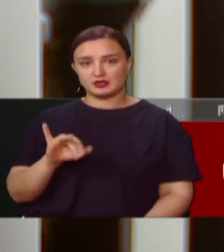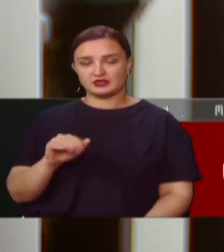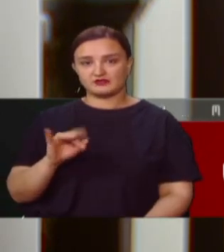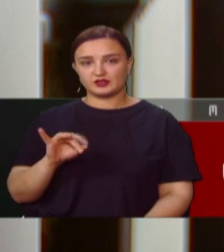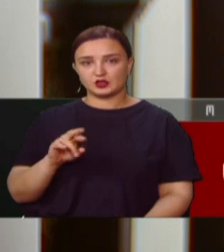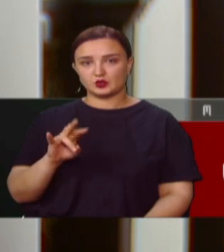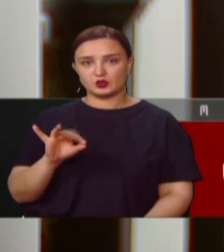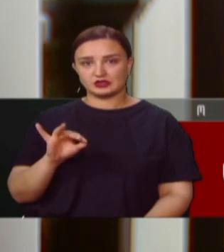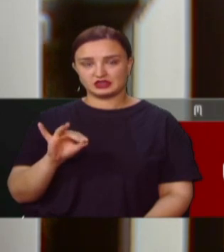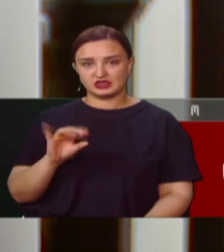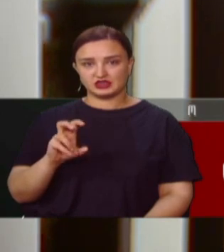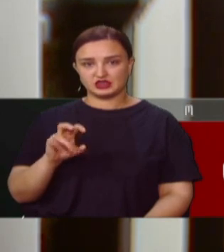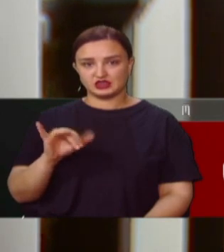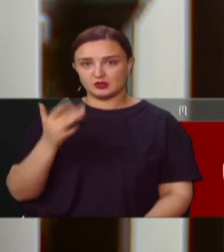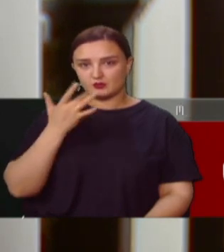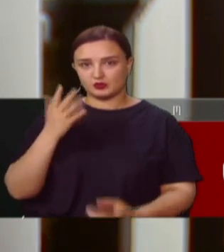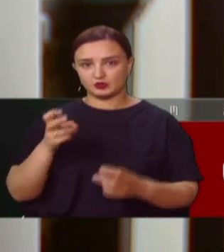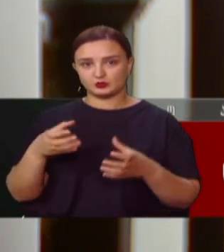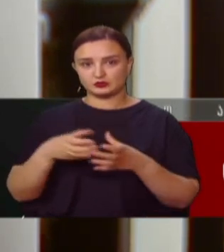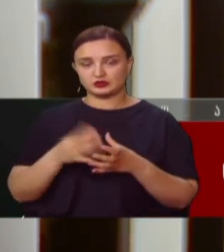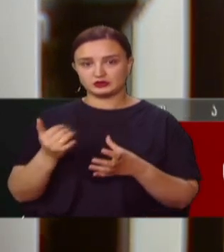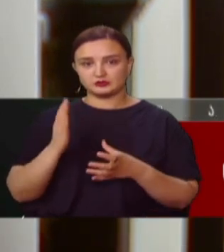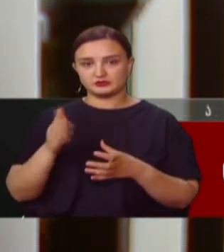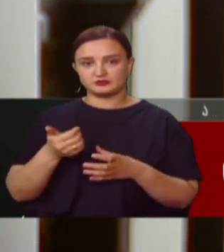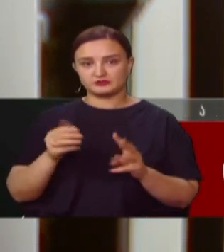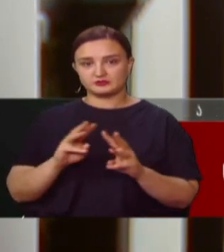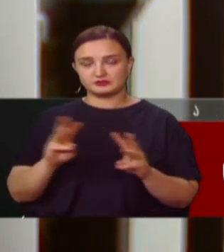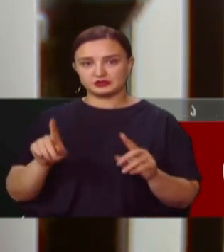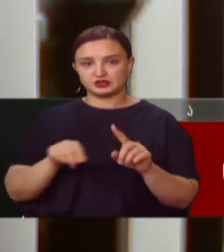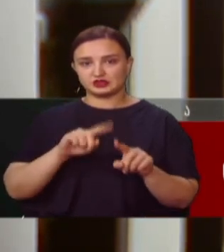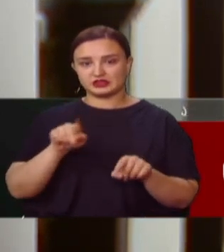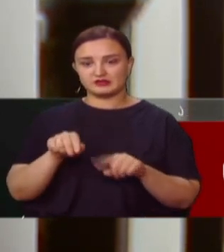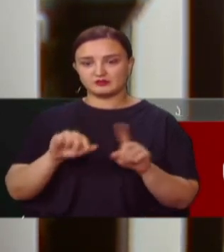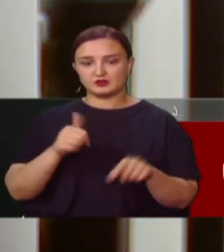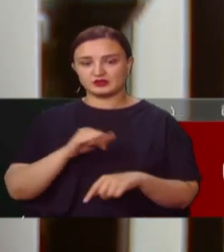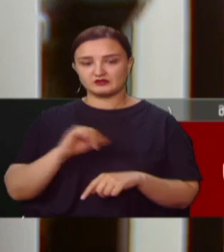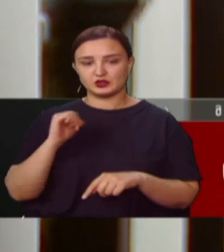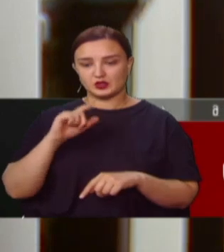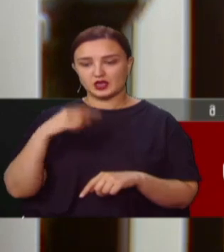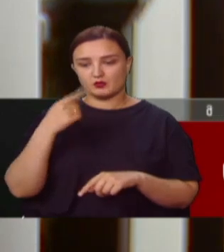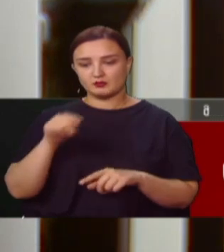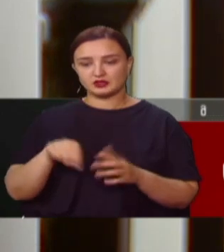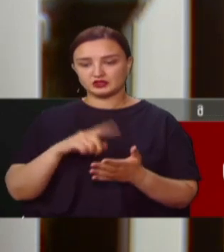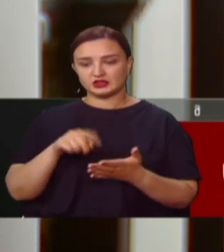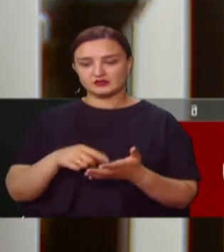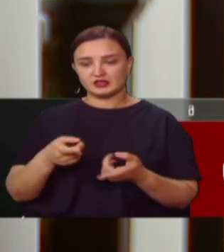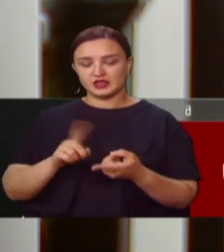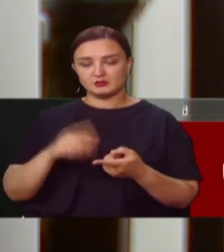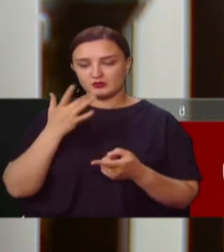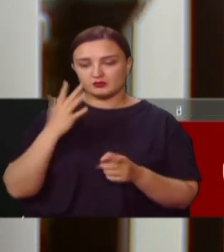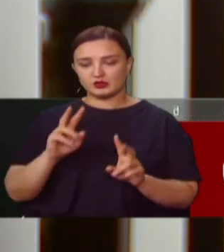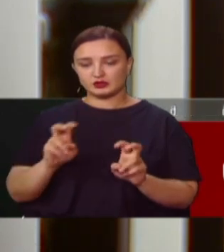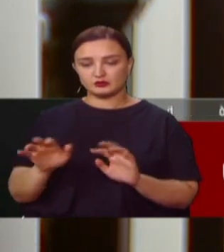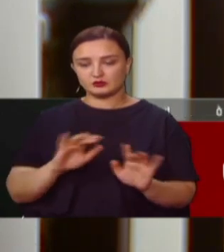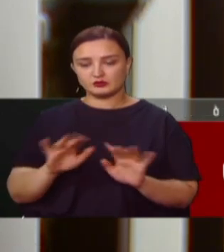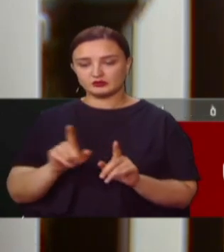ფრიდონ ინჯიას პოლიტიკური ჯგუფი. ისინი აპირებენ, რომ დღეს პრემიერ-მინისტრს მიმართონ კითხვები და როგორც თავად ამბობენ, ეს კითხვები შეეხება როგორც პოლიტიკურ პროცესებს,